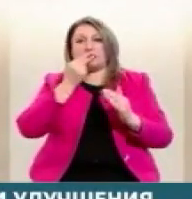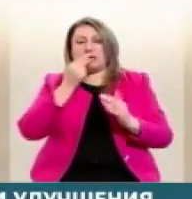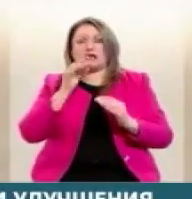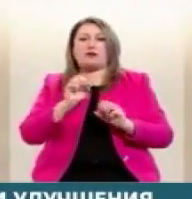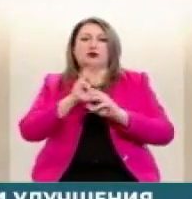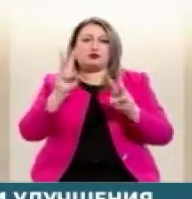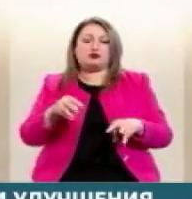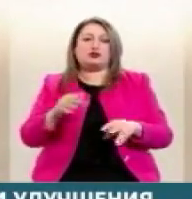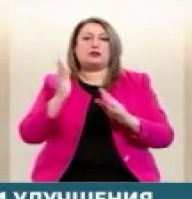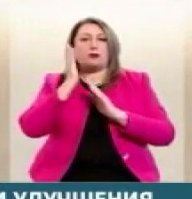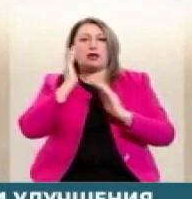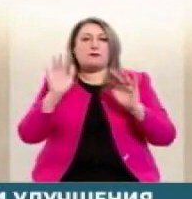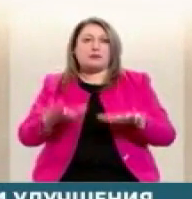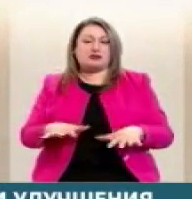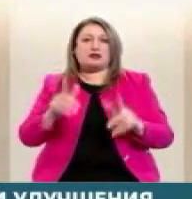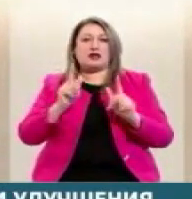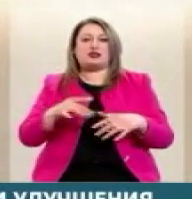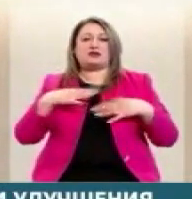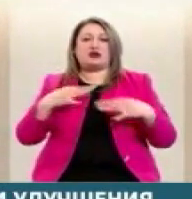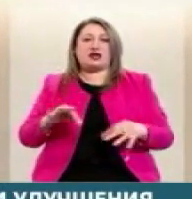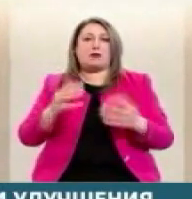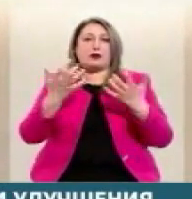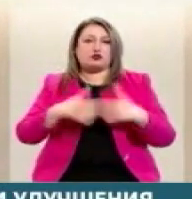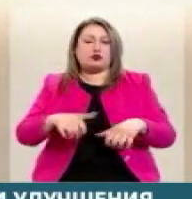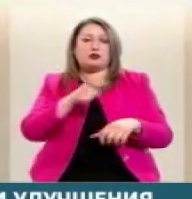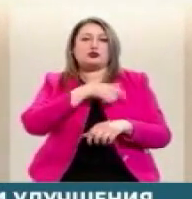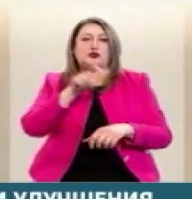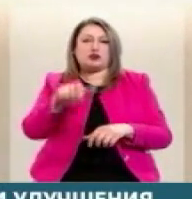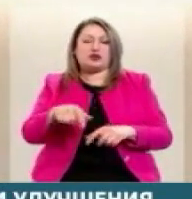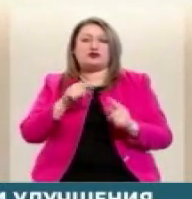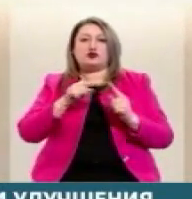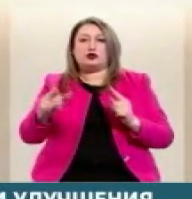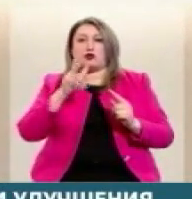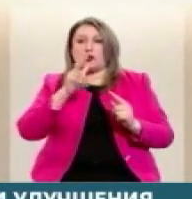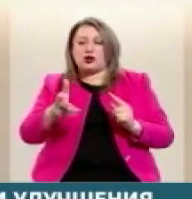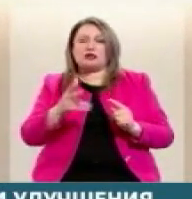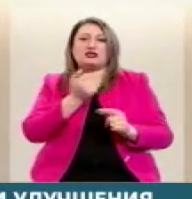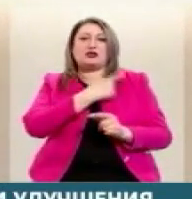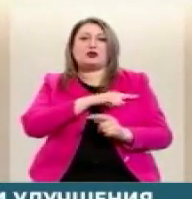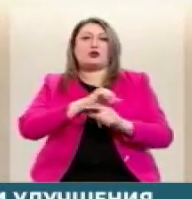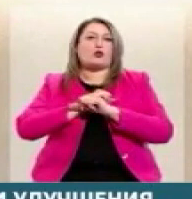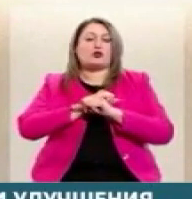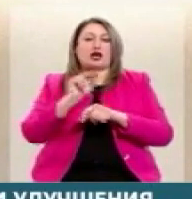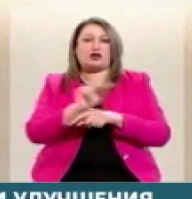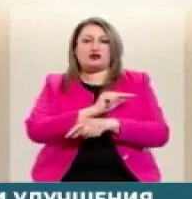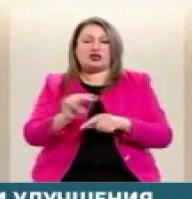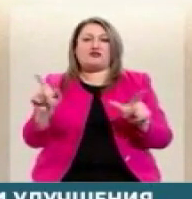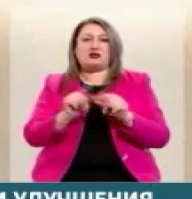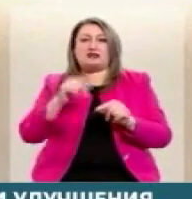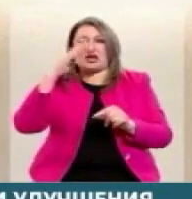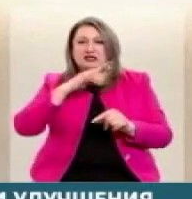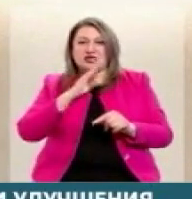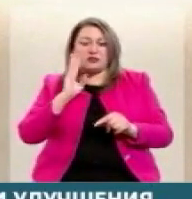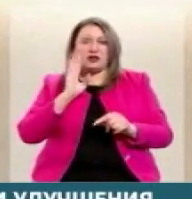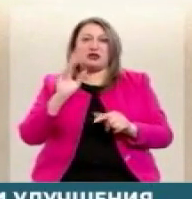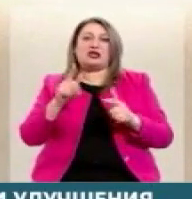питание и обеспечение спальным местом. Согласно предварительным подсчетам депутатов, в течение 3 лет на санаторно-курортное лечение вместе с